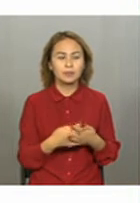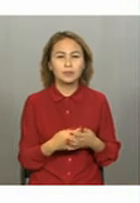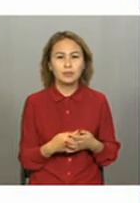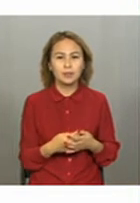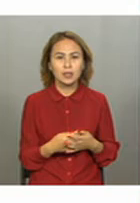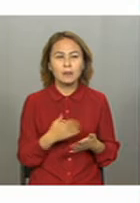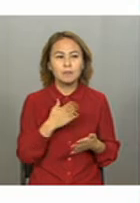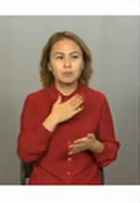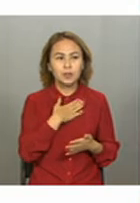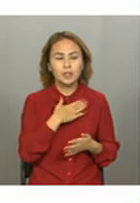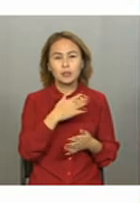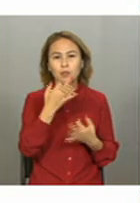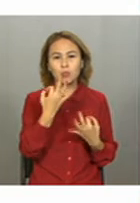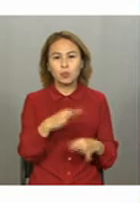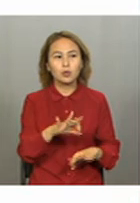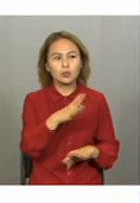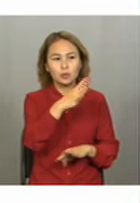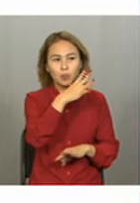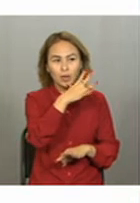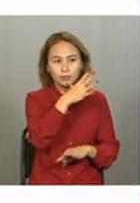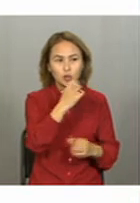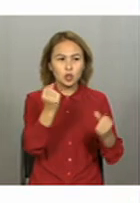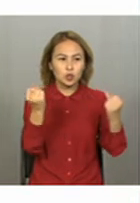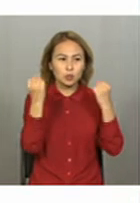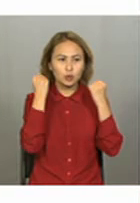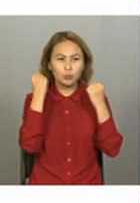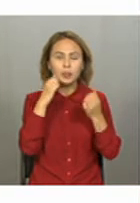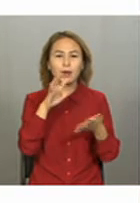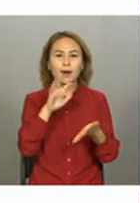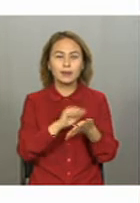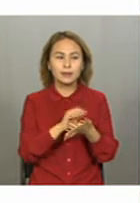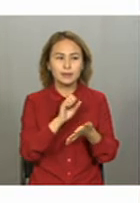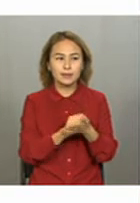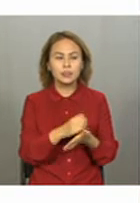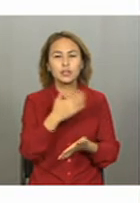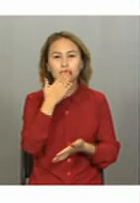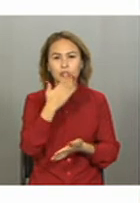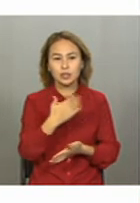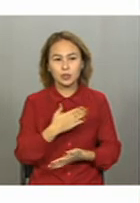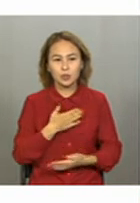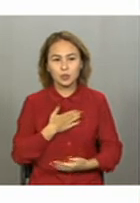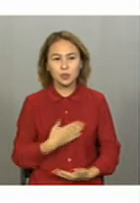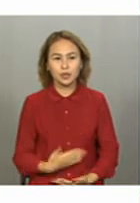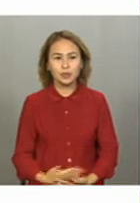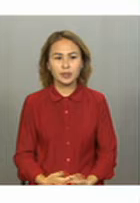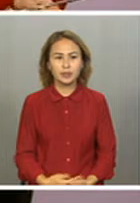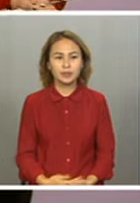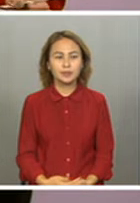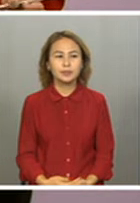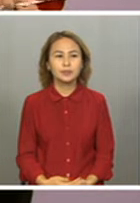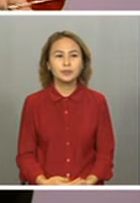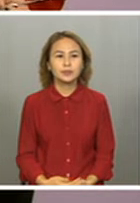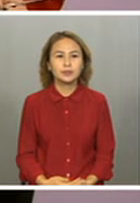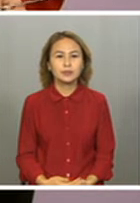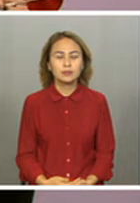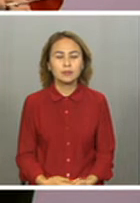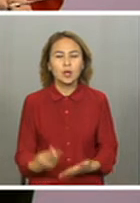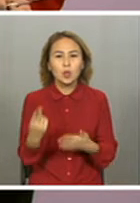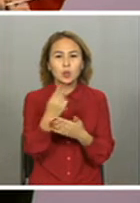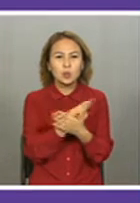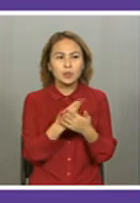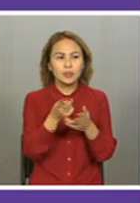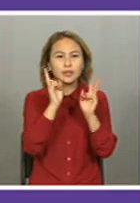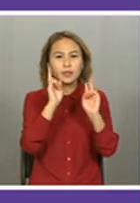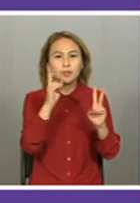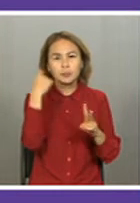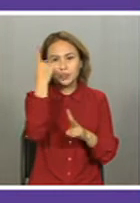мен. Мен бос уақытымда спортпен айналысқанды жақсы көремін. Суретте кім